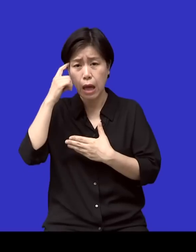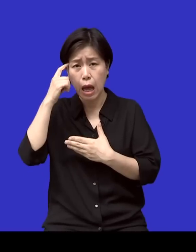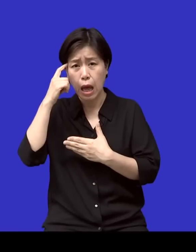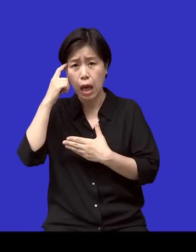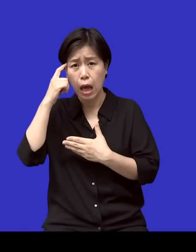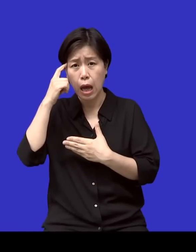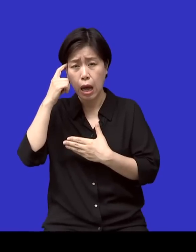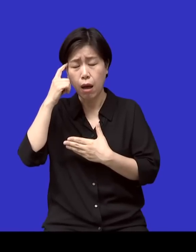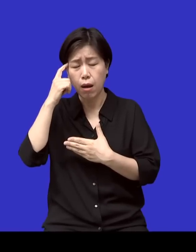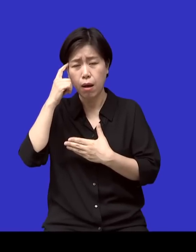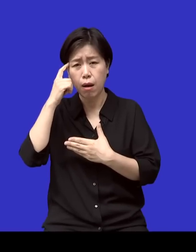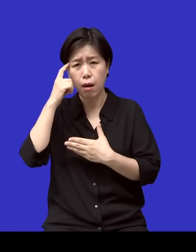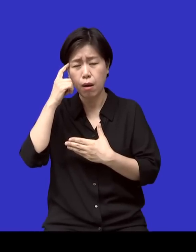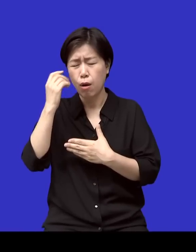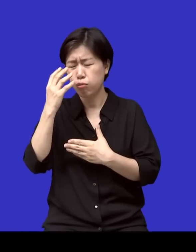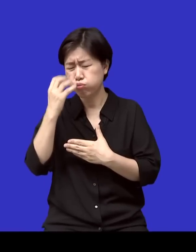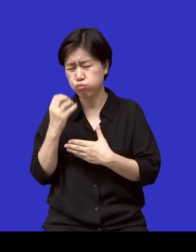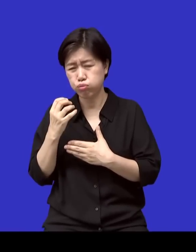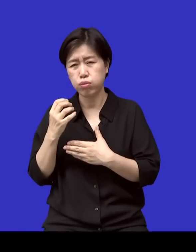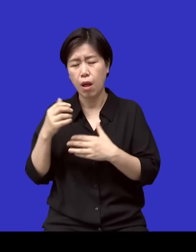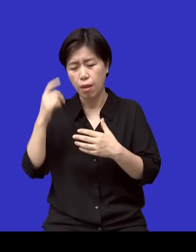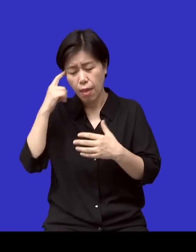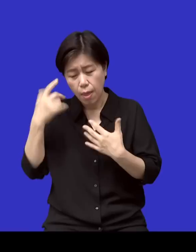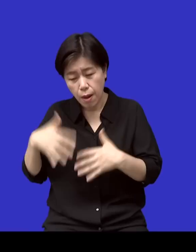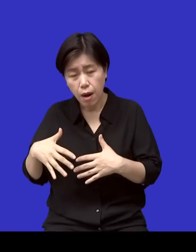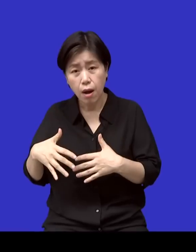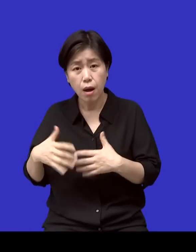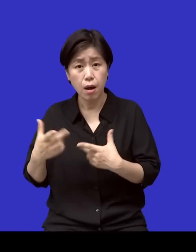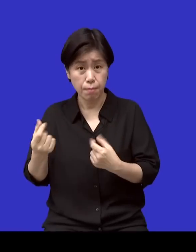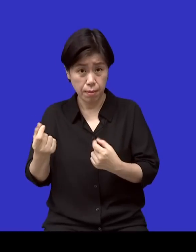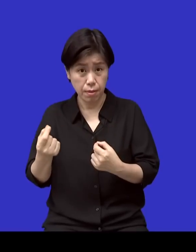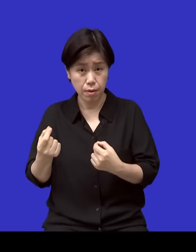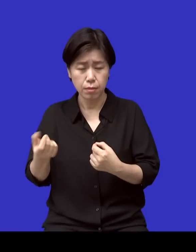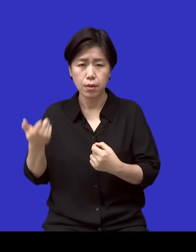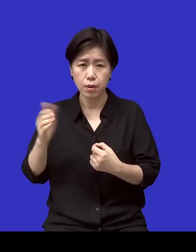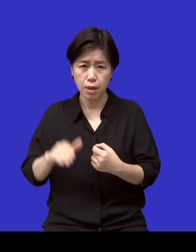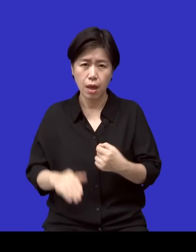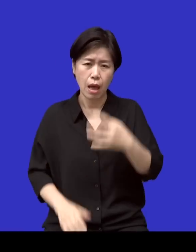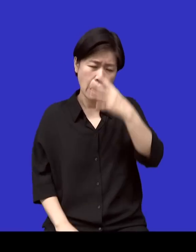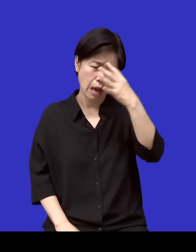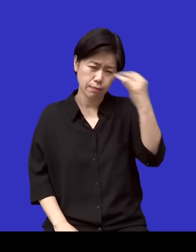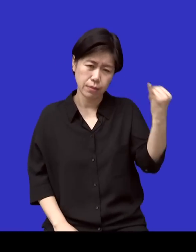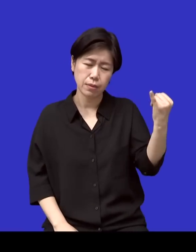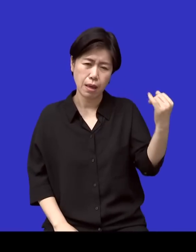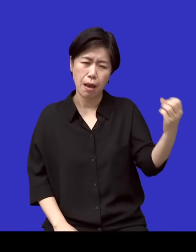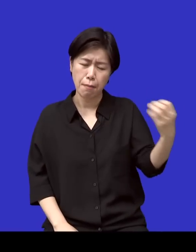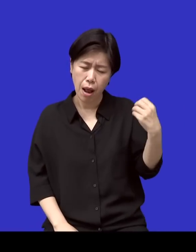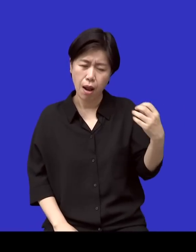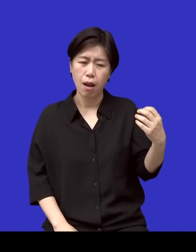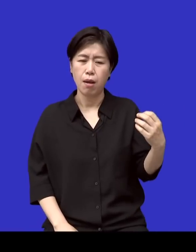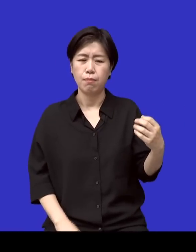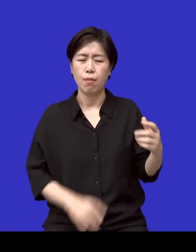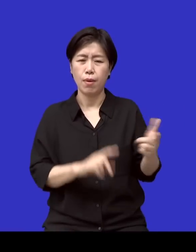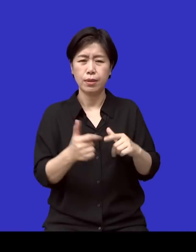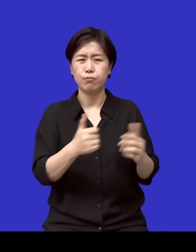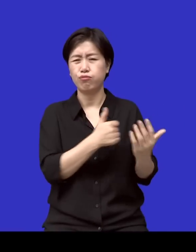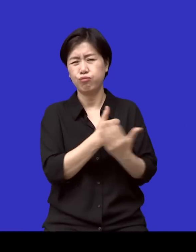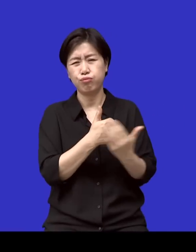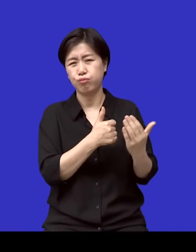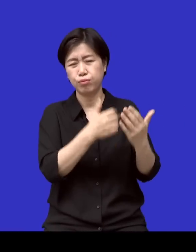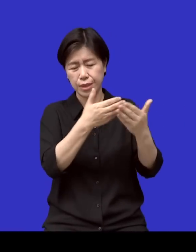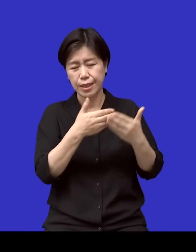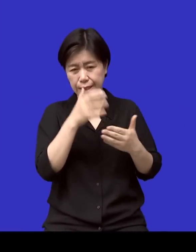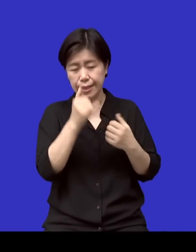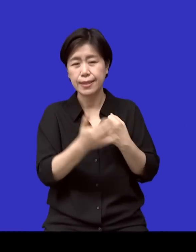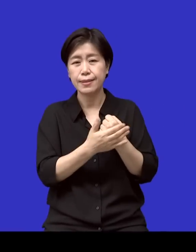그 의지를. 근데 할머니 덕분에 계속 잡았던 것 같아요. 이 의지를. 그래요. 그래서 굉장히 아직도